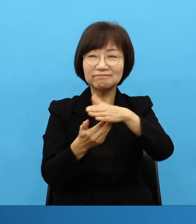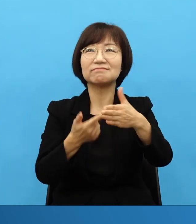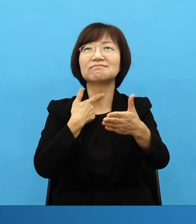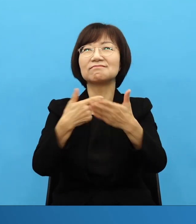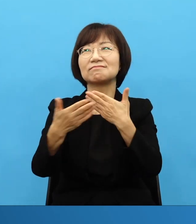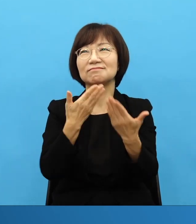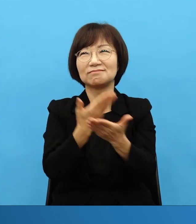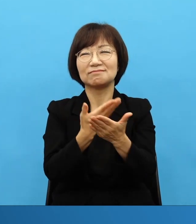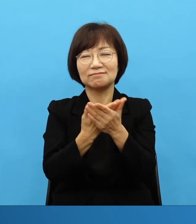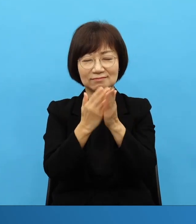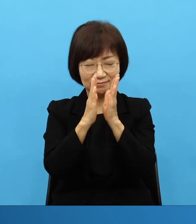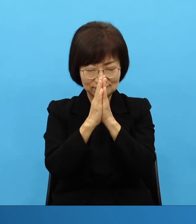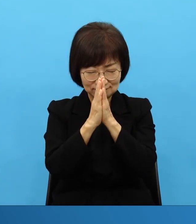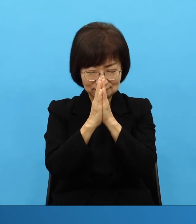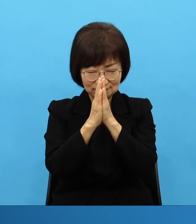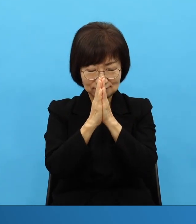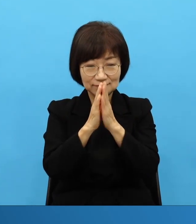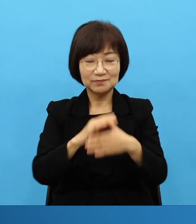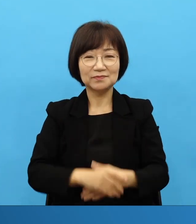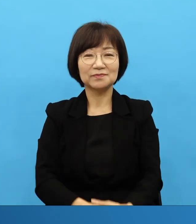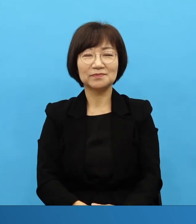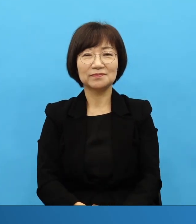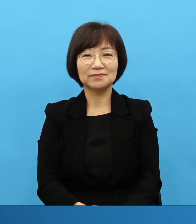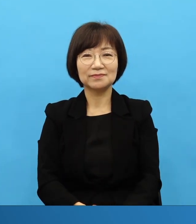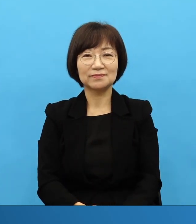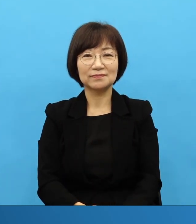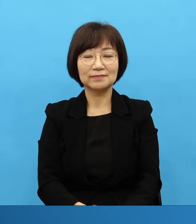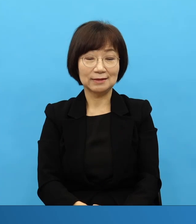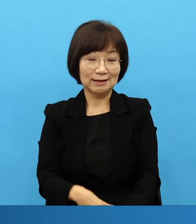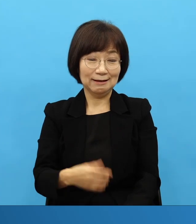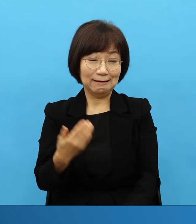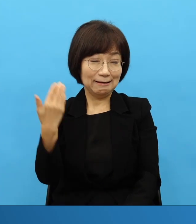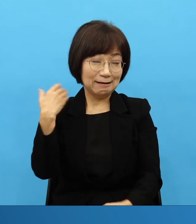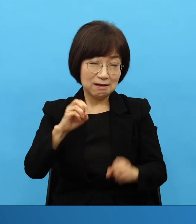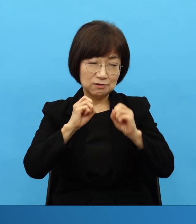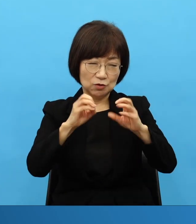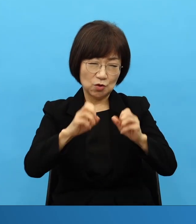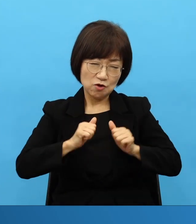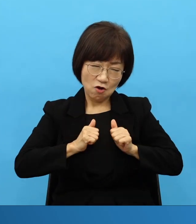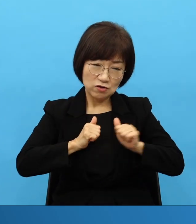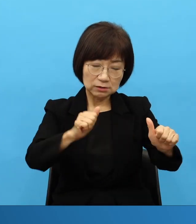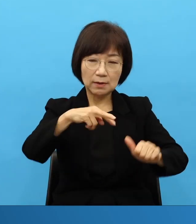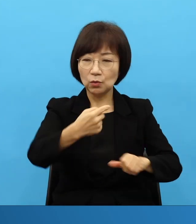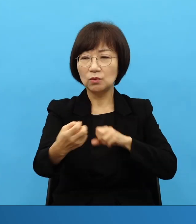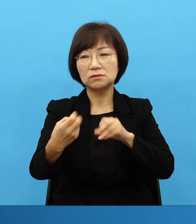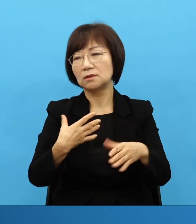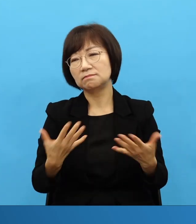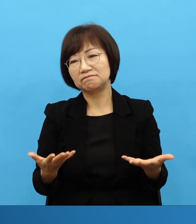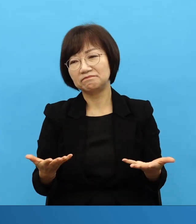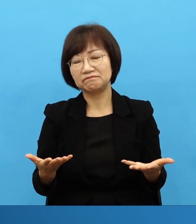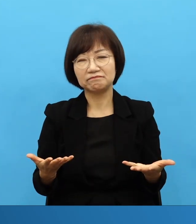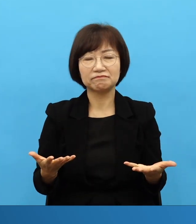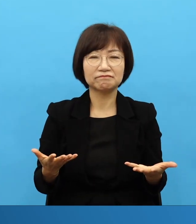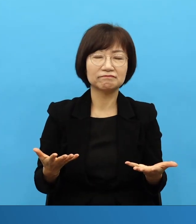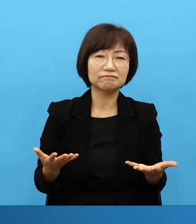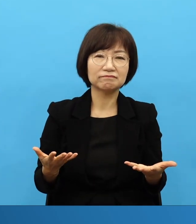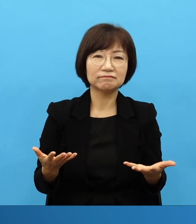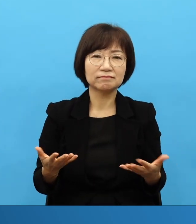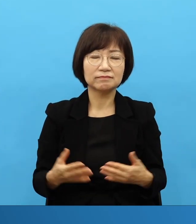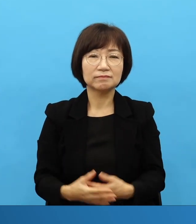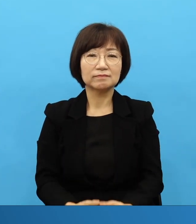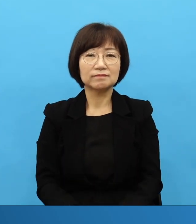the works of the kingdom of God at 그렇게 this place. 전도 많이 했지만 응답 안 와요. And I evangelized so much, and yet answers did not come. 내가